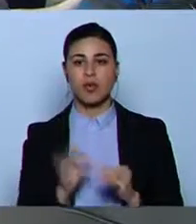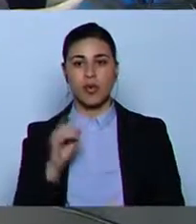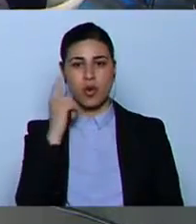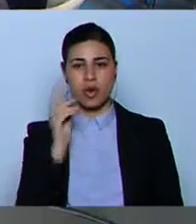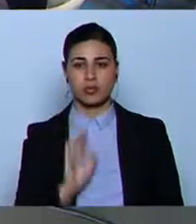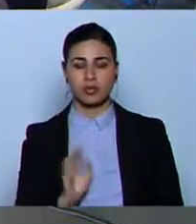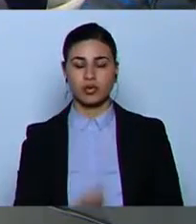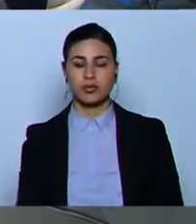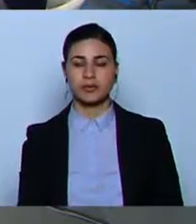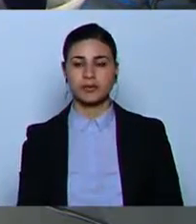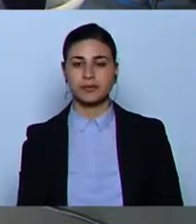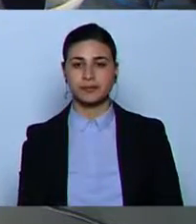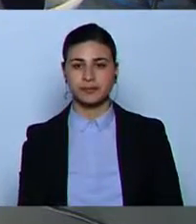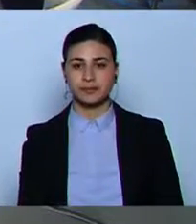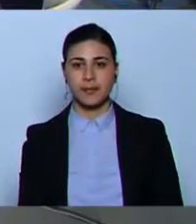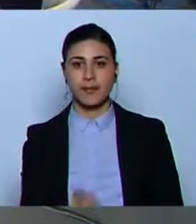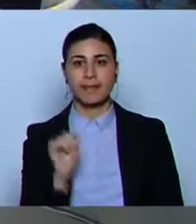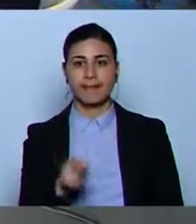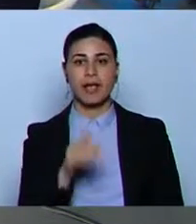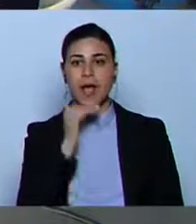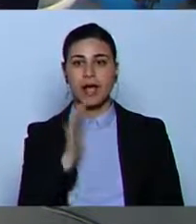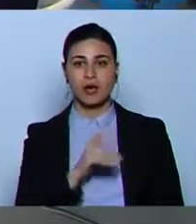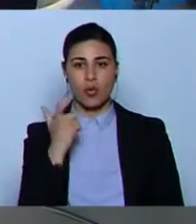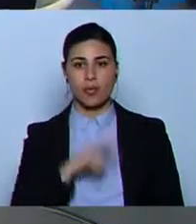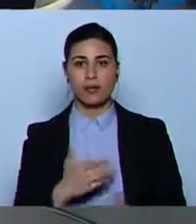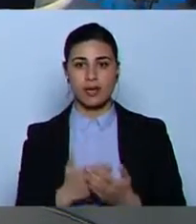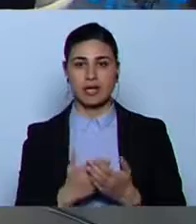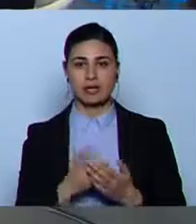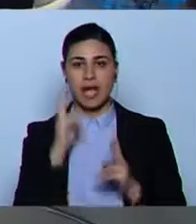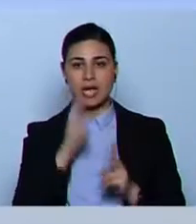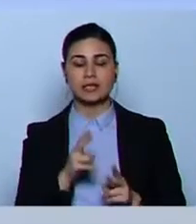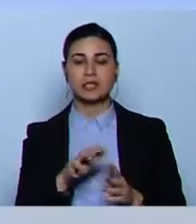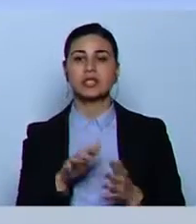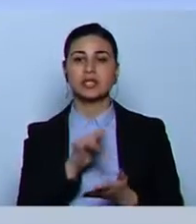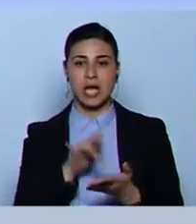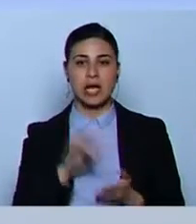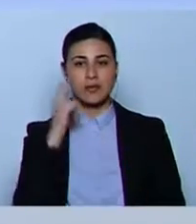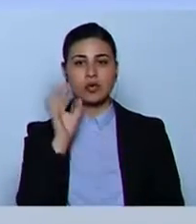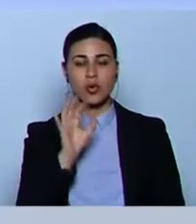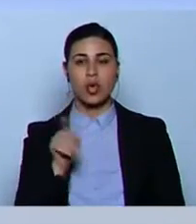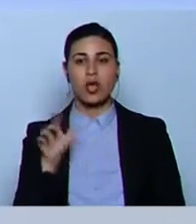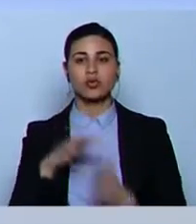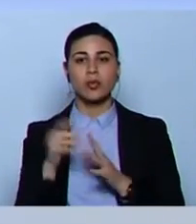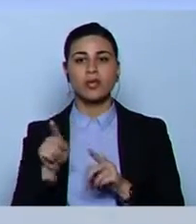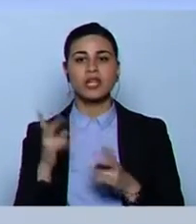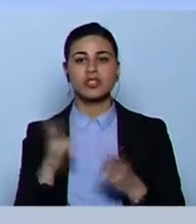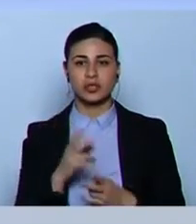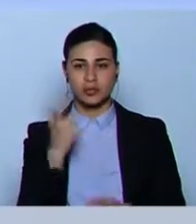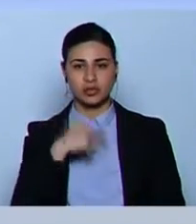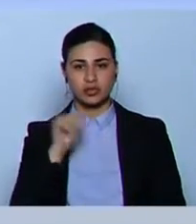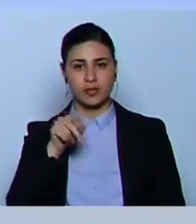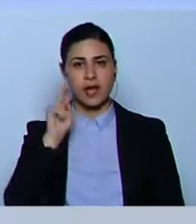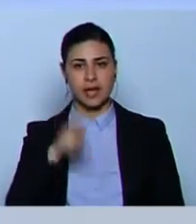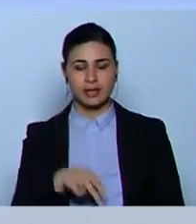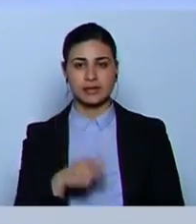ამუშავებს. ანუ შეიძლება არც იყოს კვალიფიკაცია, ვთქვათ, ხო, რომ განსაზღვროს საჭიროებები. ერთია, რომ კი ბატონო, შეიძლება კვალიფიკაციაც იყოს,